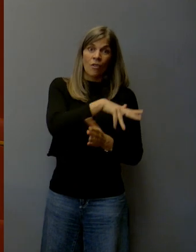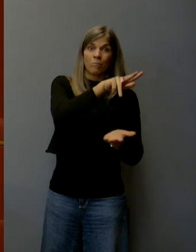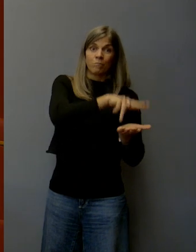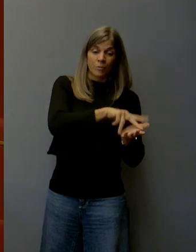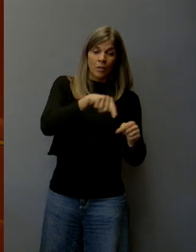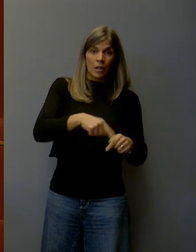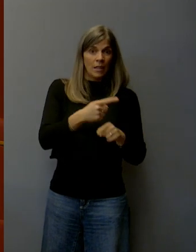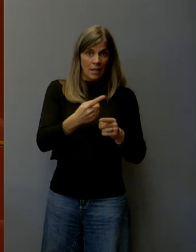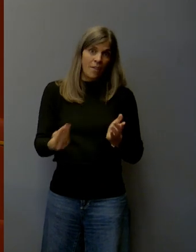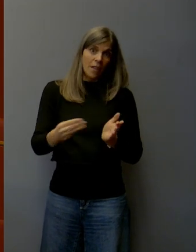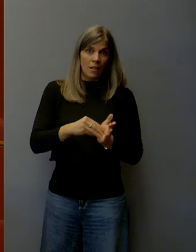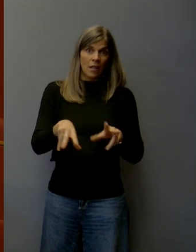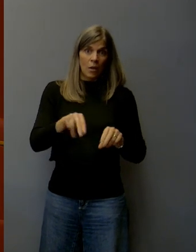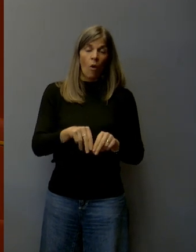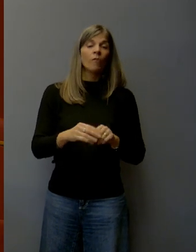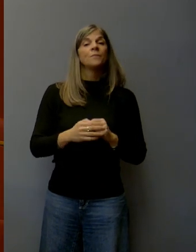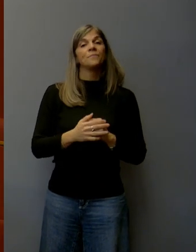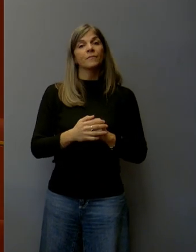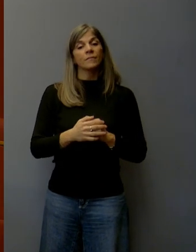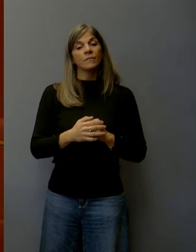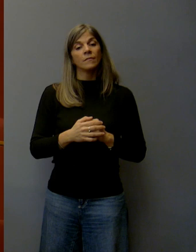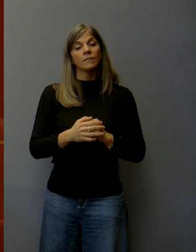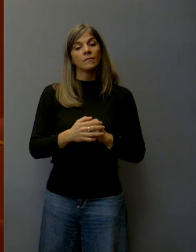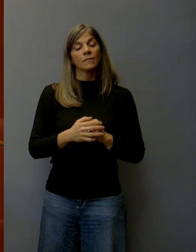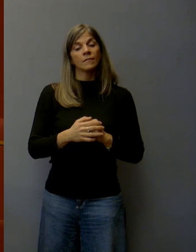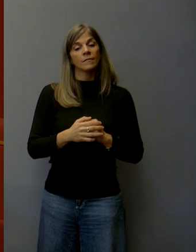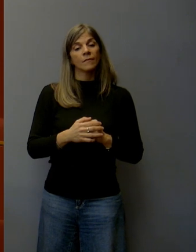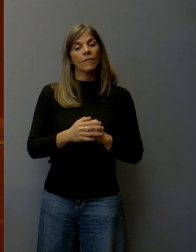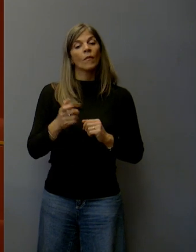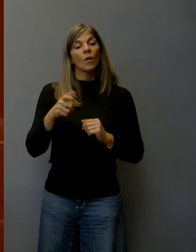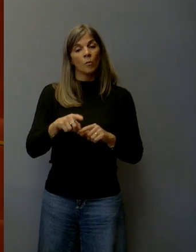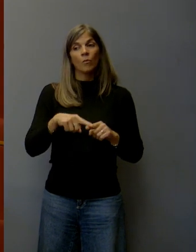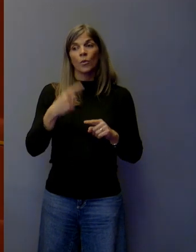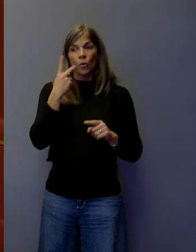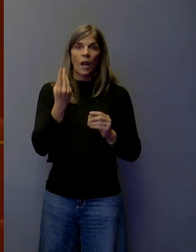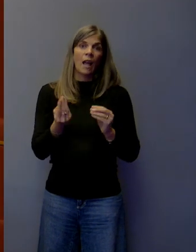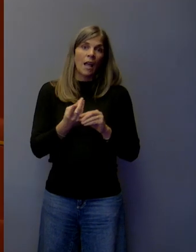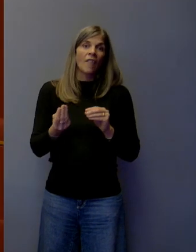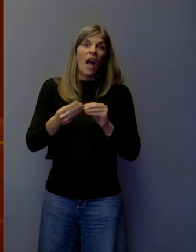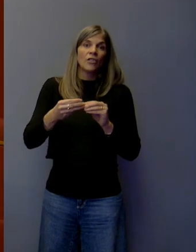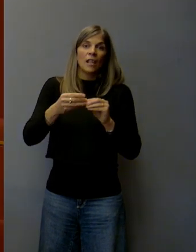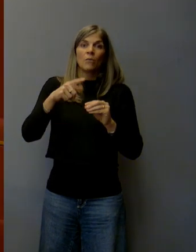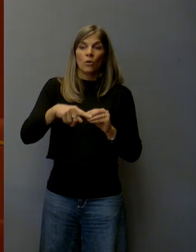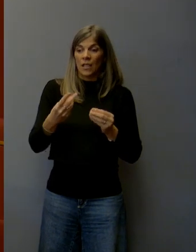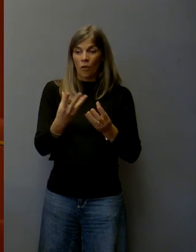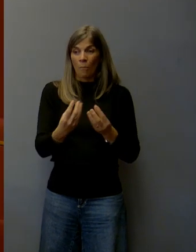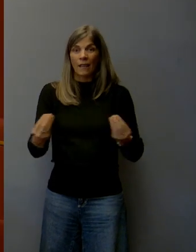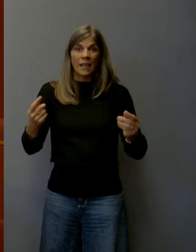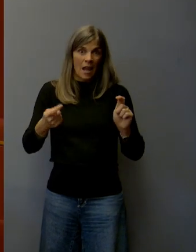2022-2024 opportunamente aggiornata in ragione dell'incremento dei costi di costruzione dei materiali